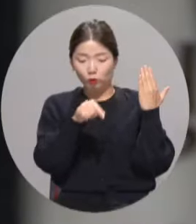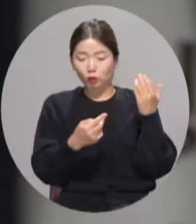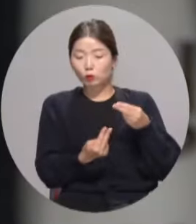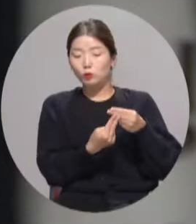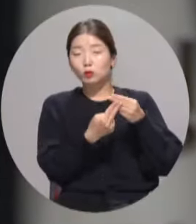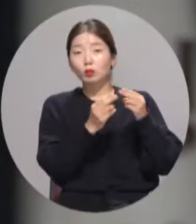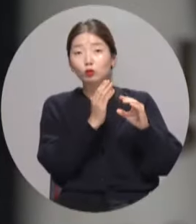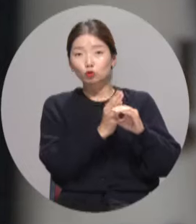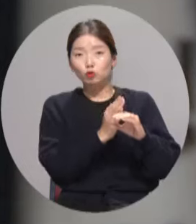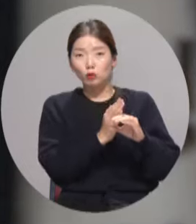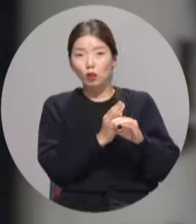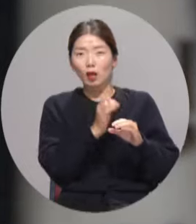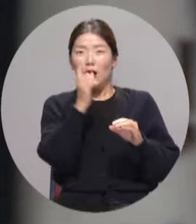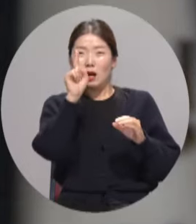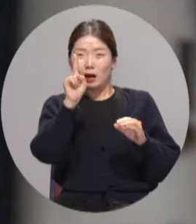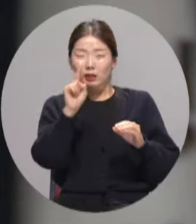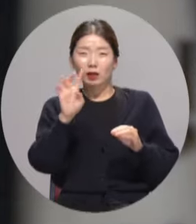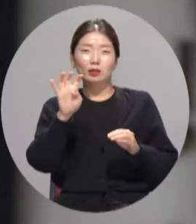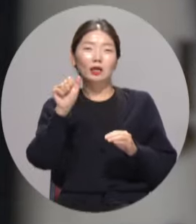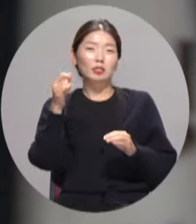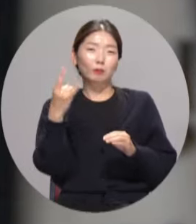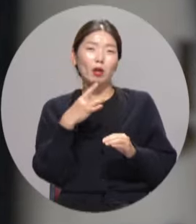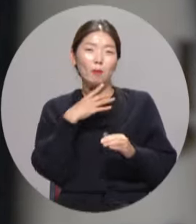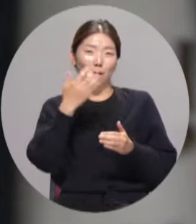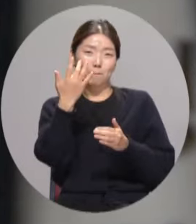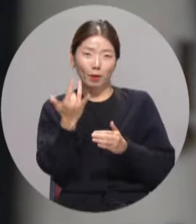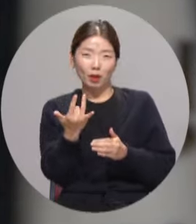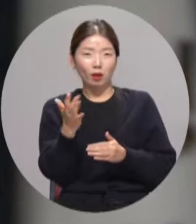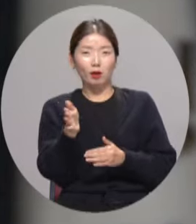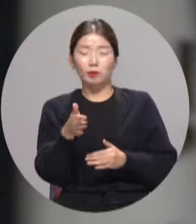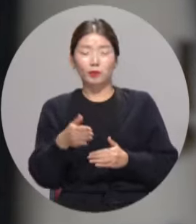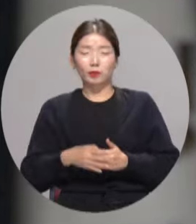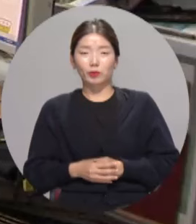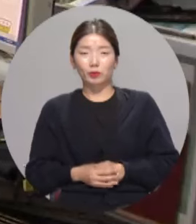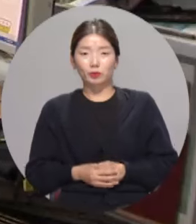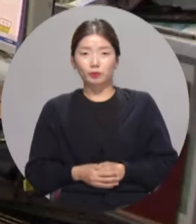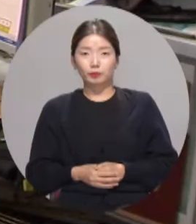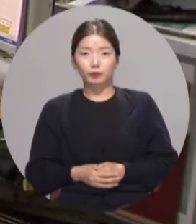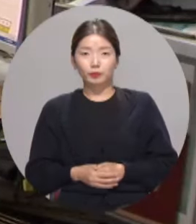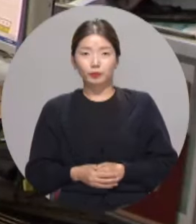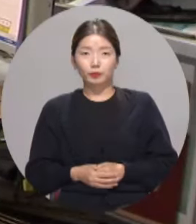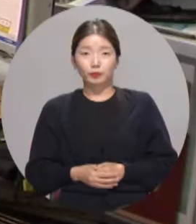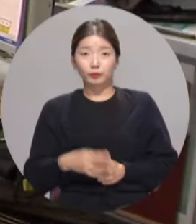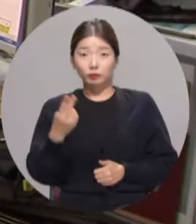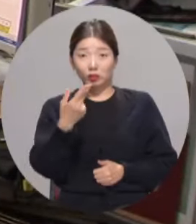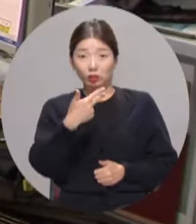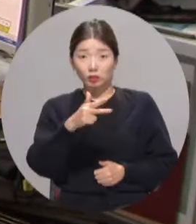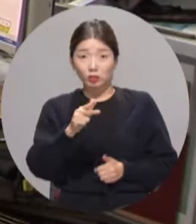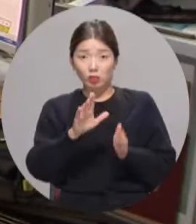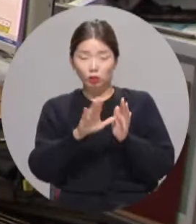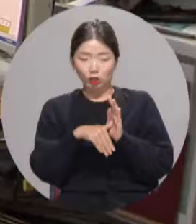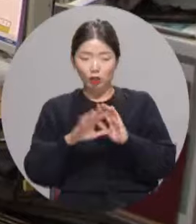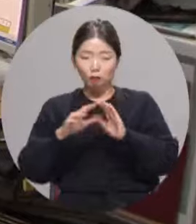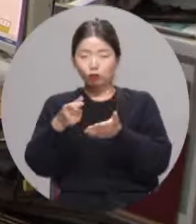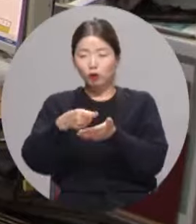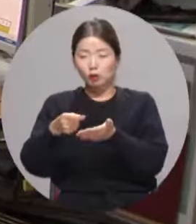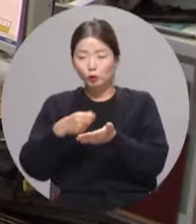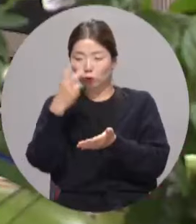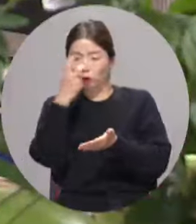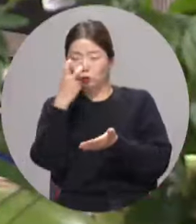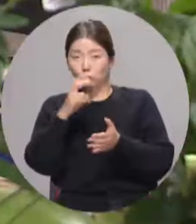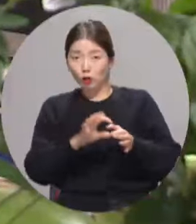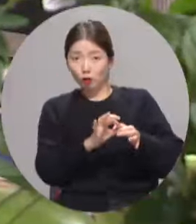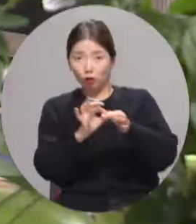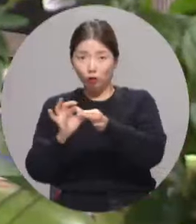소장해왔는데 이 중 유일하게 40회 생활기록부만 없어진 겁니다. 지난 2007년 국가기록원 전수조사를